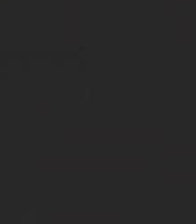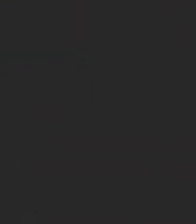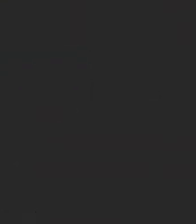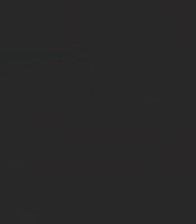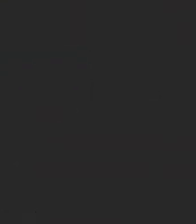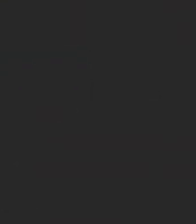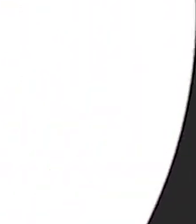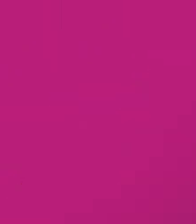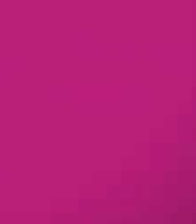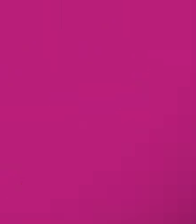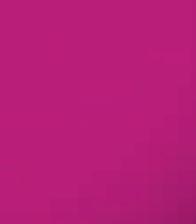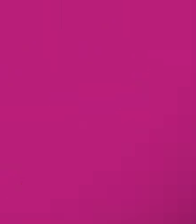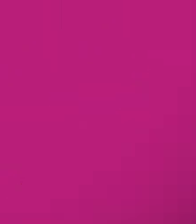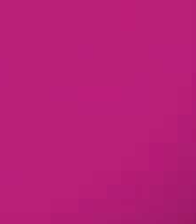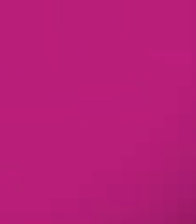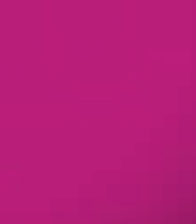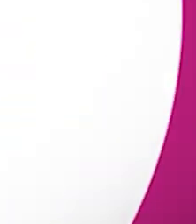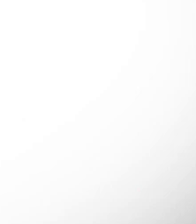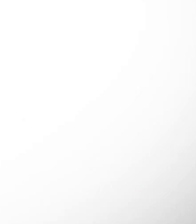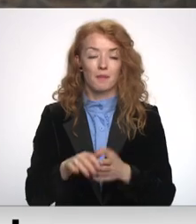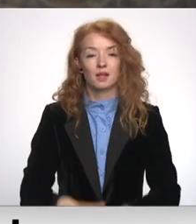Re, viss ēters ir te!